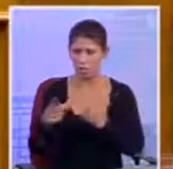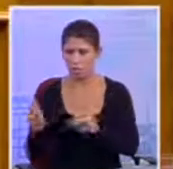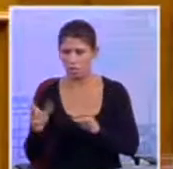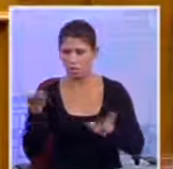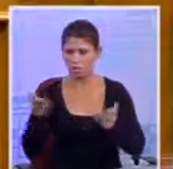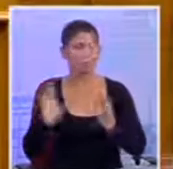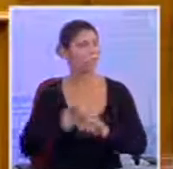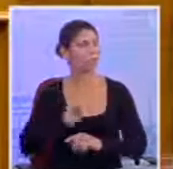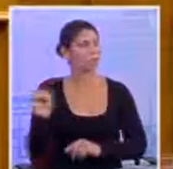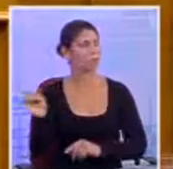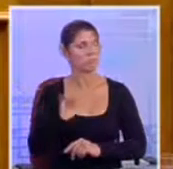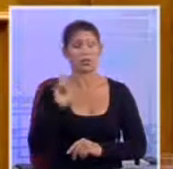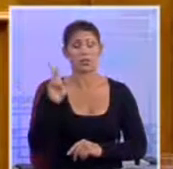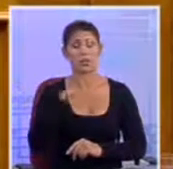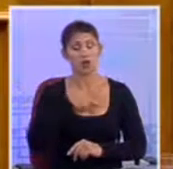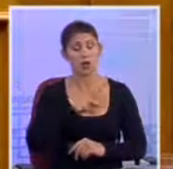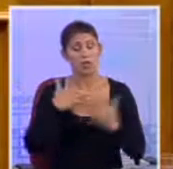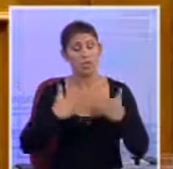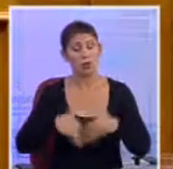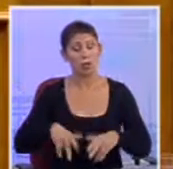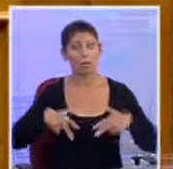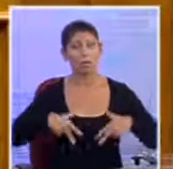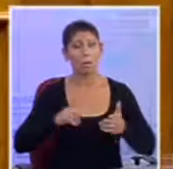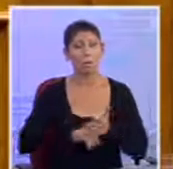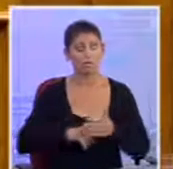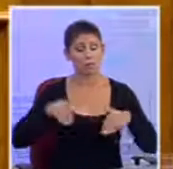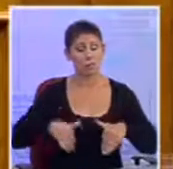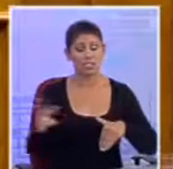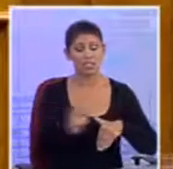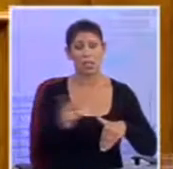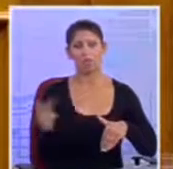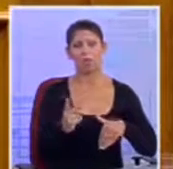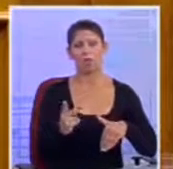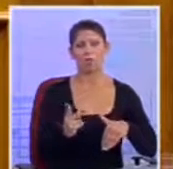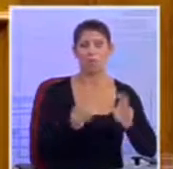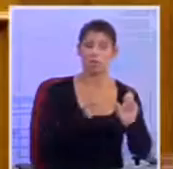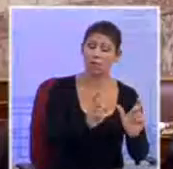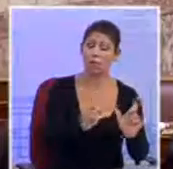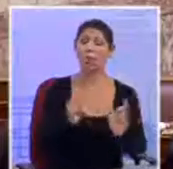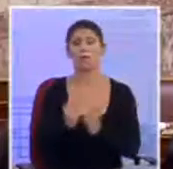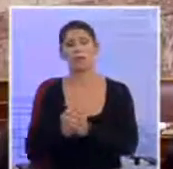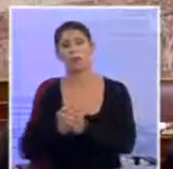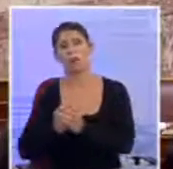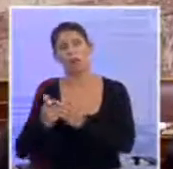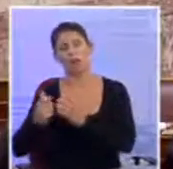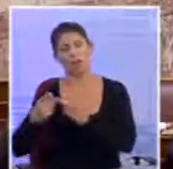ελευθερίας. Σε ένα ευνομούμενο κράτος θα πρέπει να υπηρετούνται ταυτόχρονα και οι δύο αρχές. Σας ευχαριστώ.